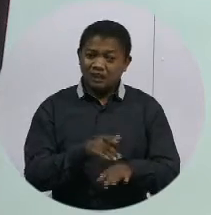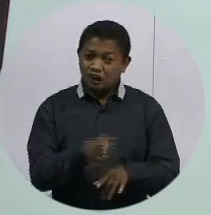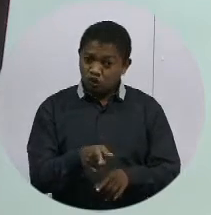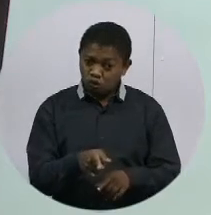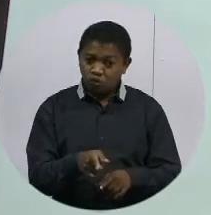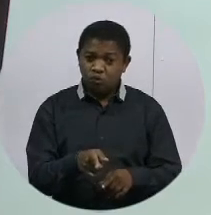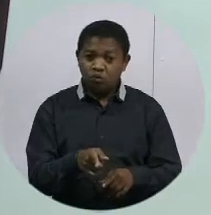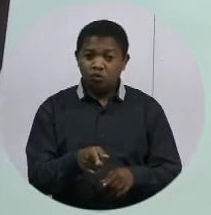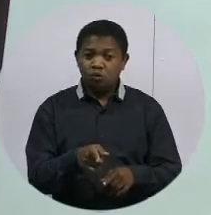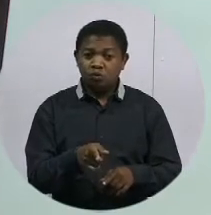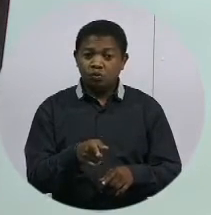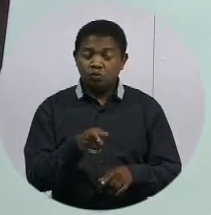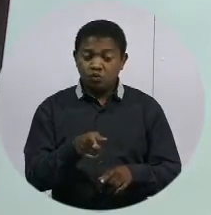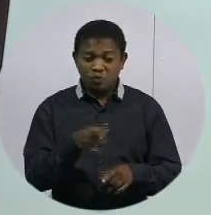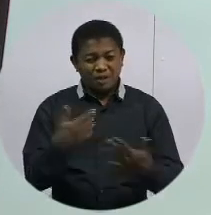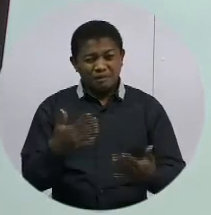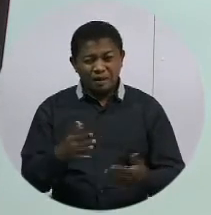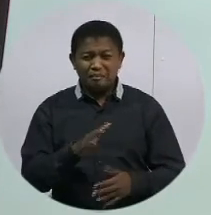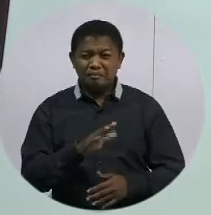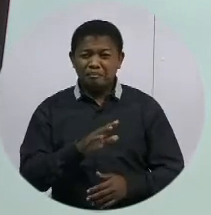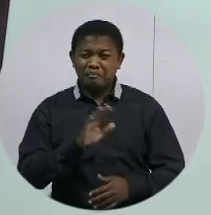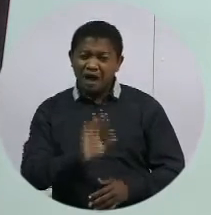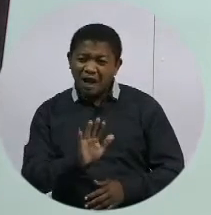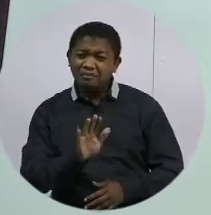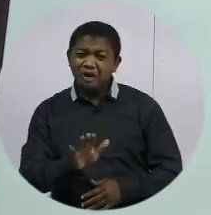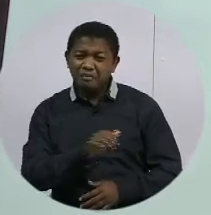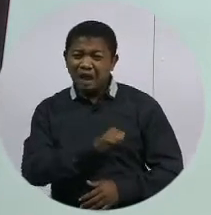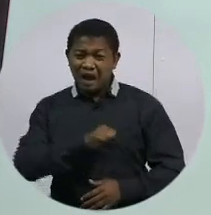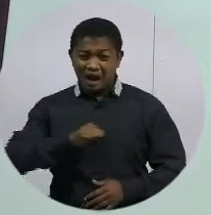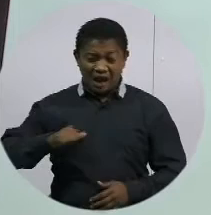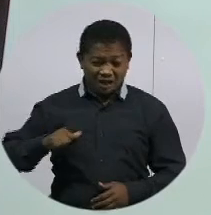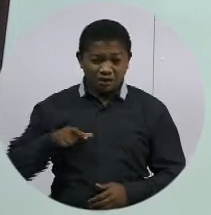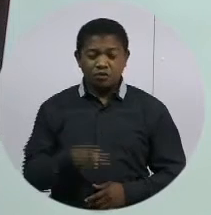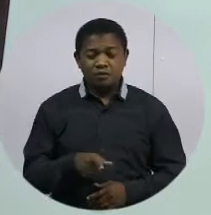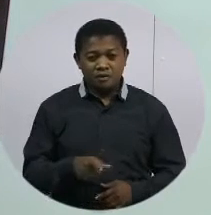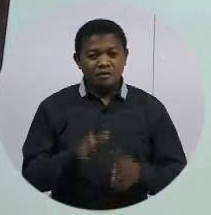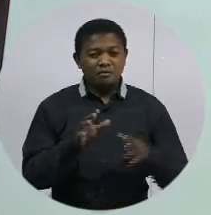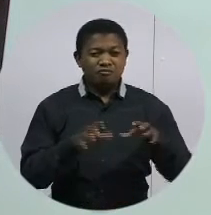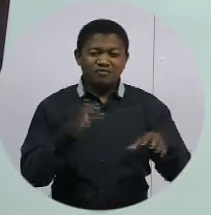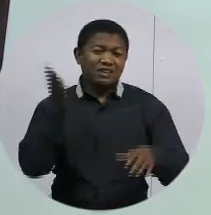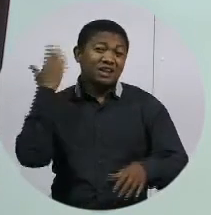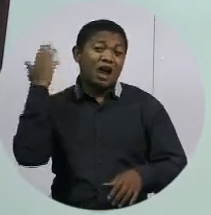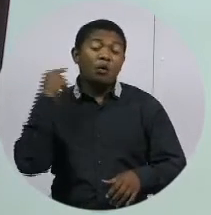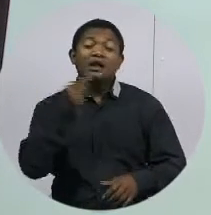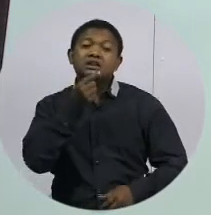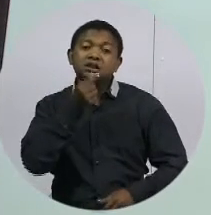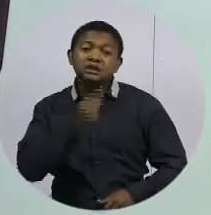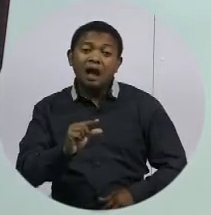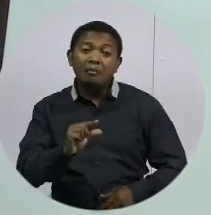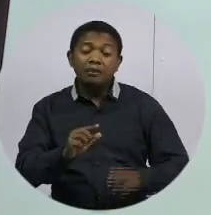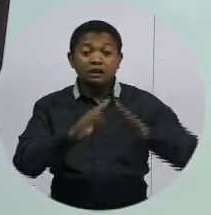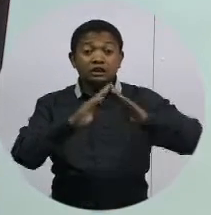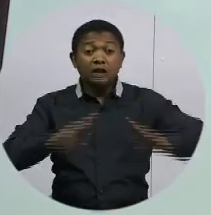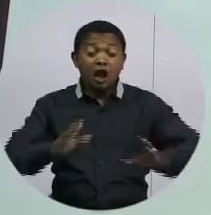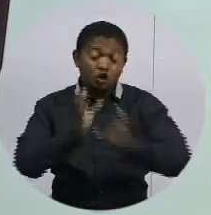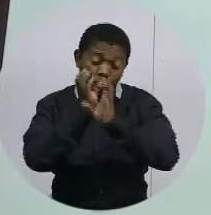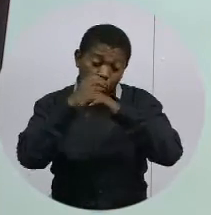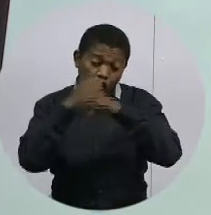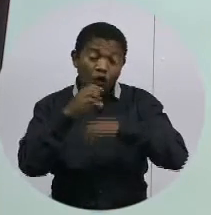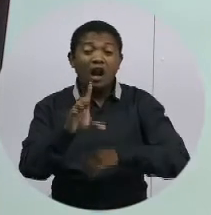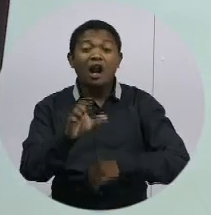ny prélèvement no nalaina, ka tsy maharaka ireo laboratoara ireo a amin'ny famoahana an'ireo résultat